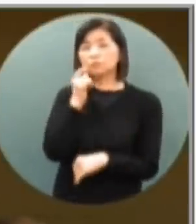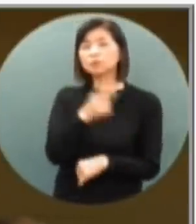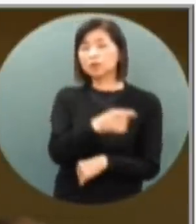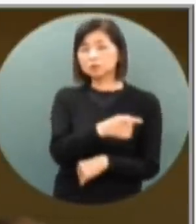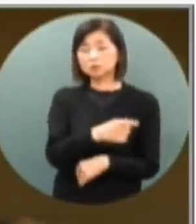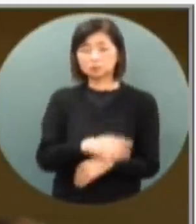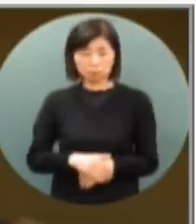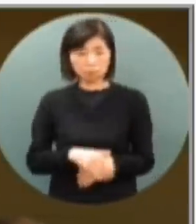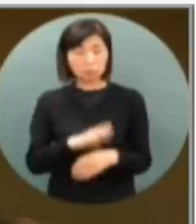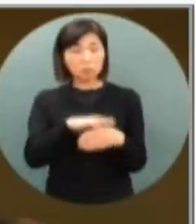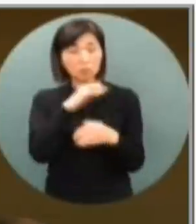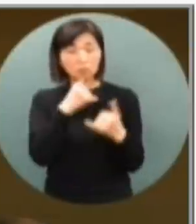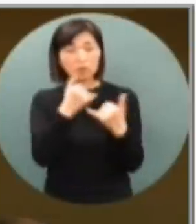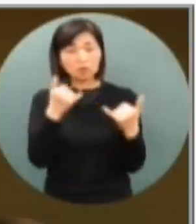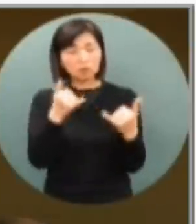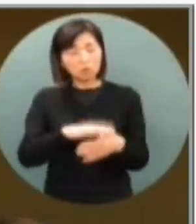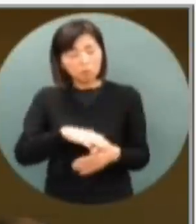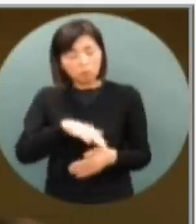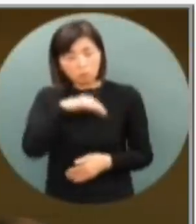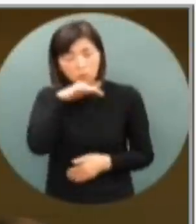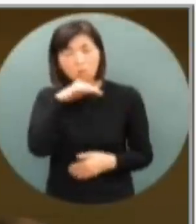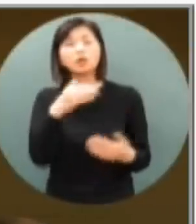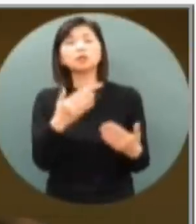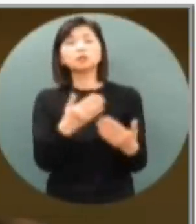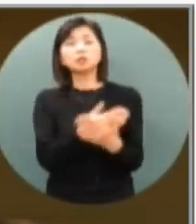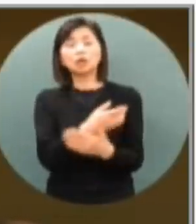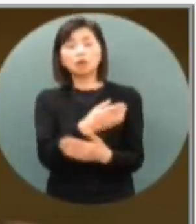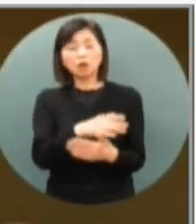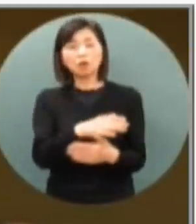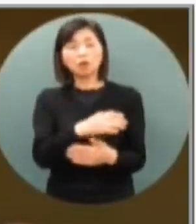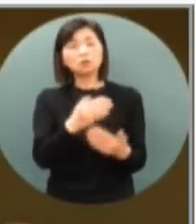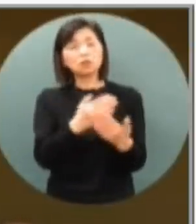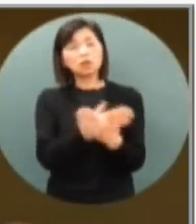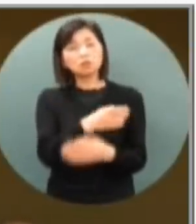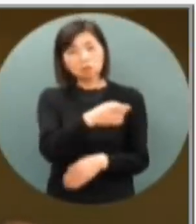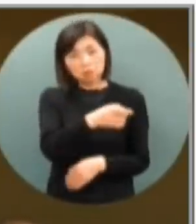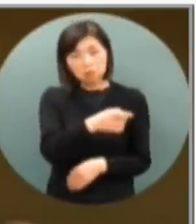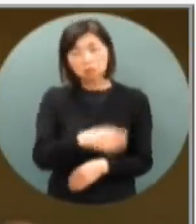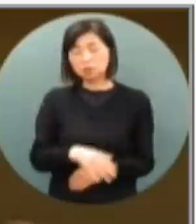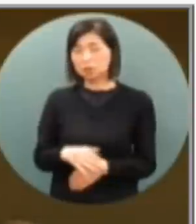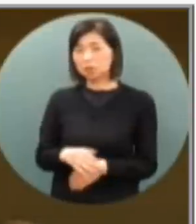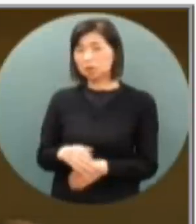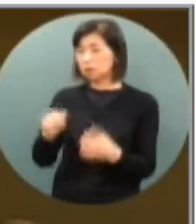一度に会して、芸能を見ていただくということが困難にな